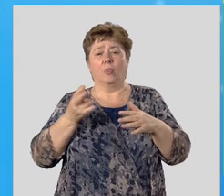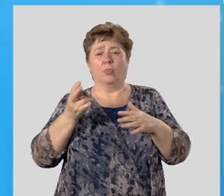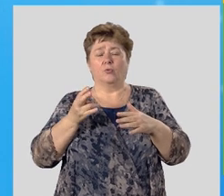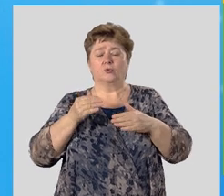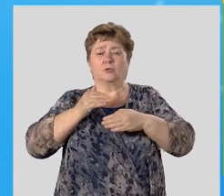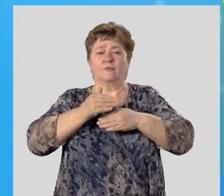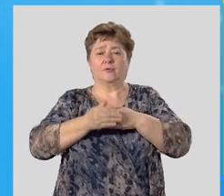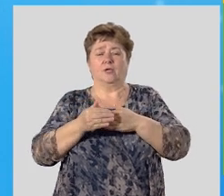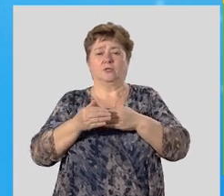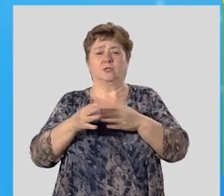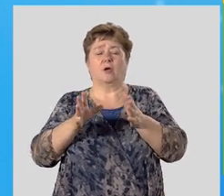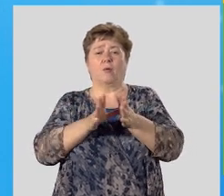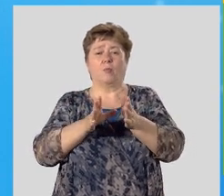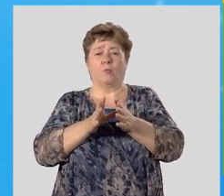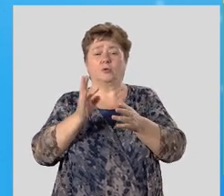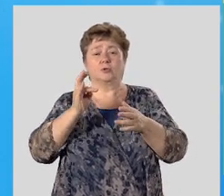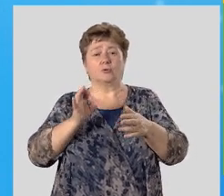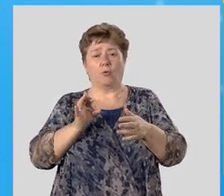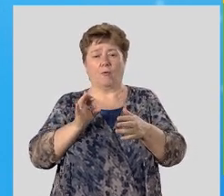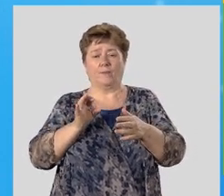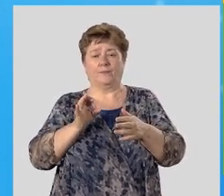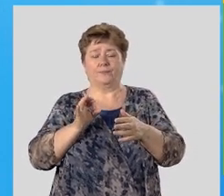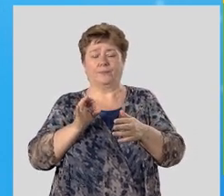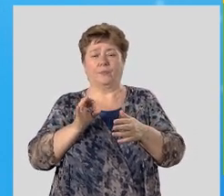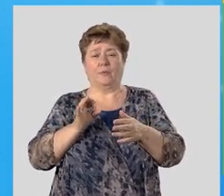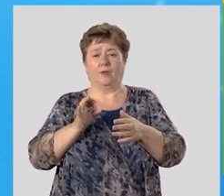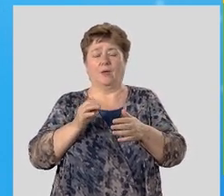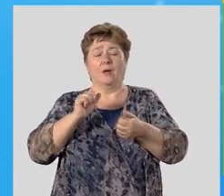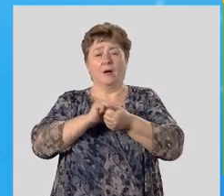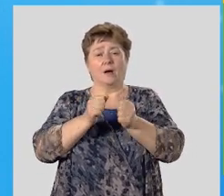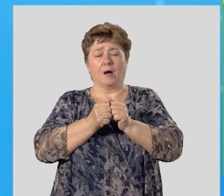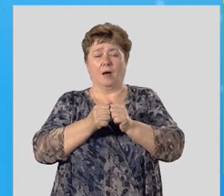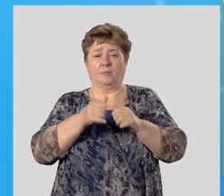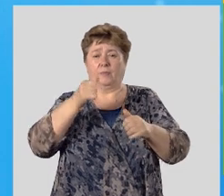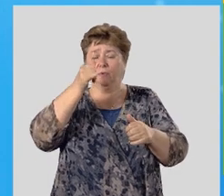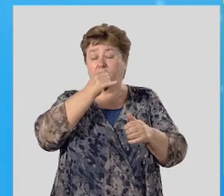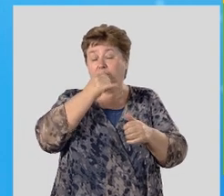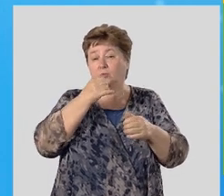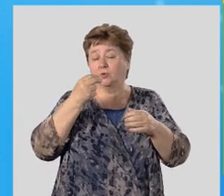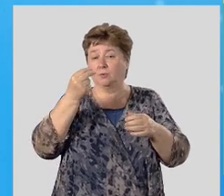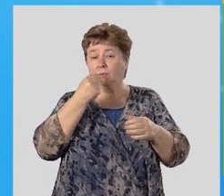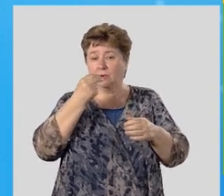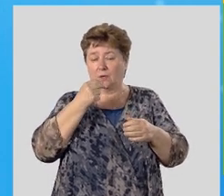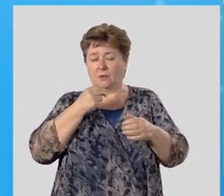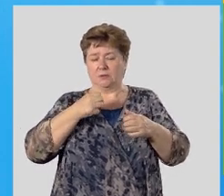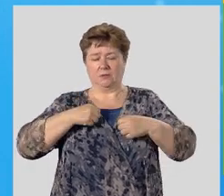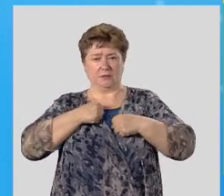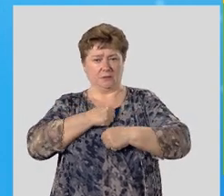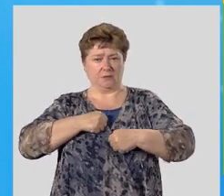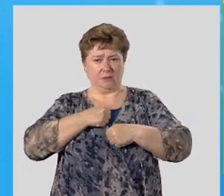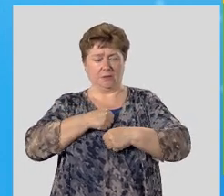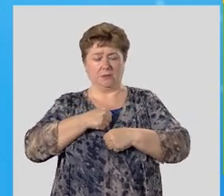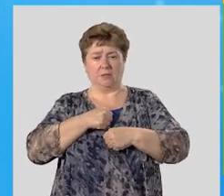нужно внешнее воздействие, но все же. При этом камень вряд ли начнет питаться,